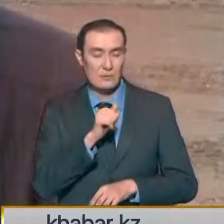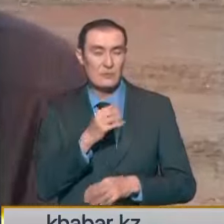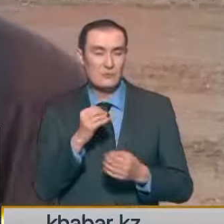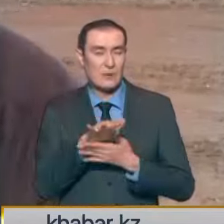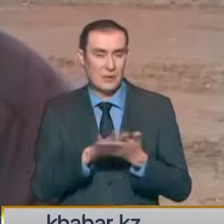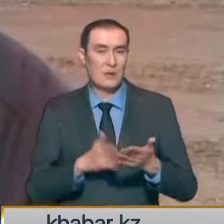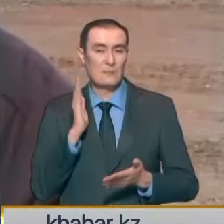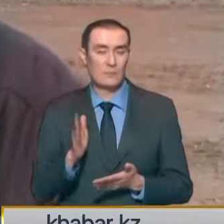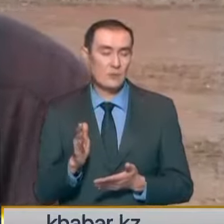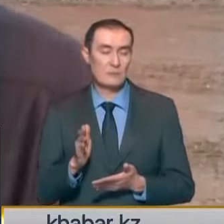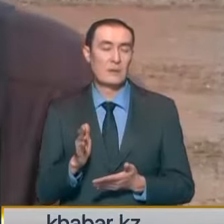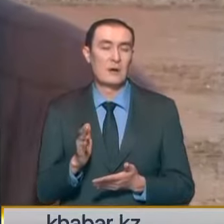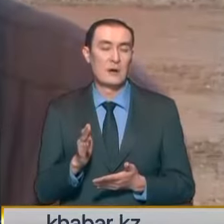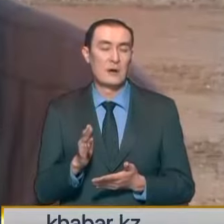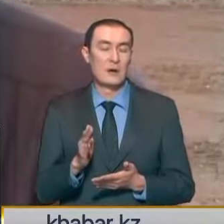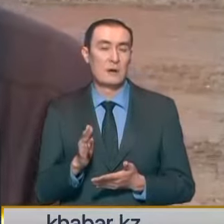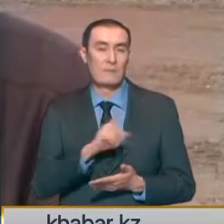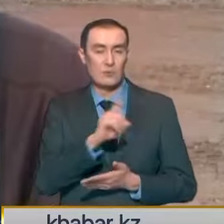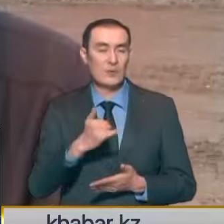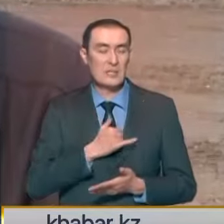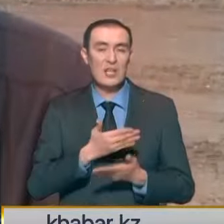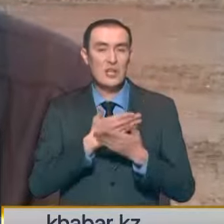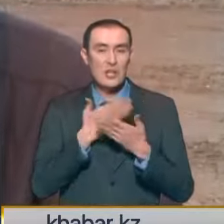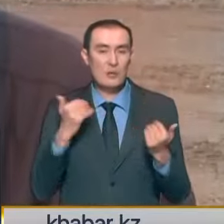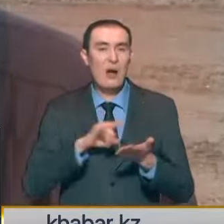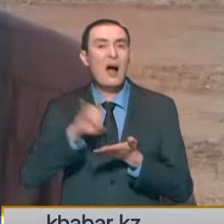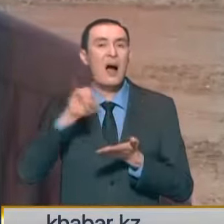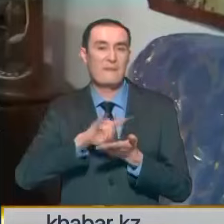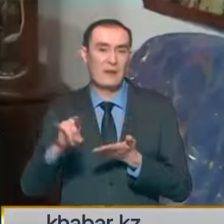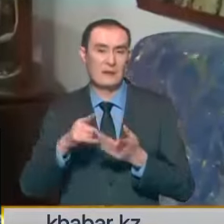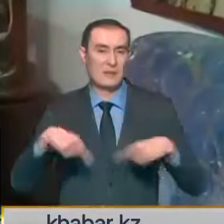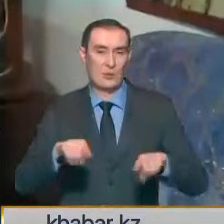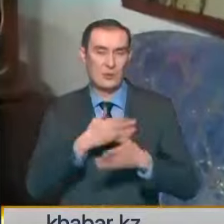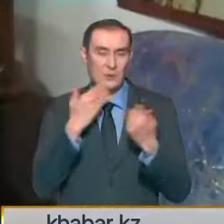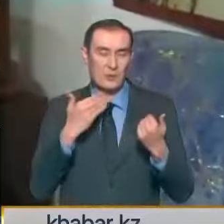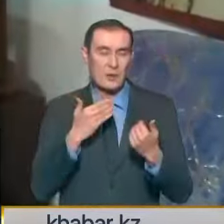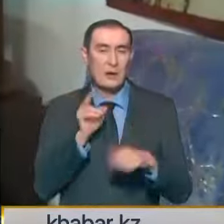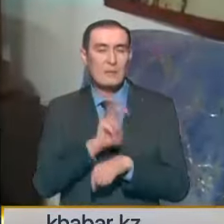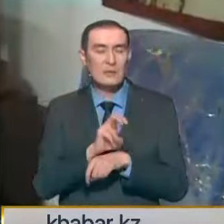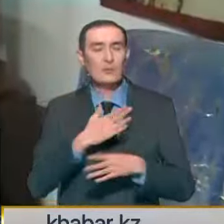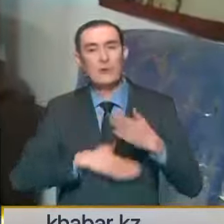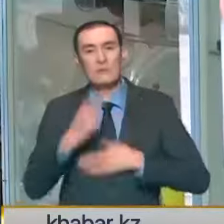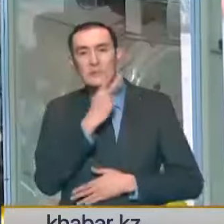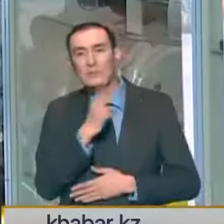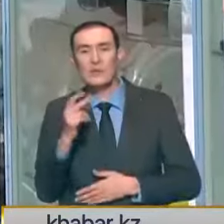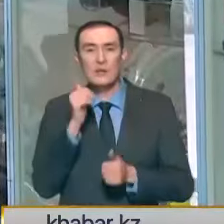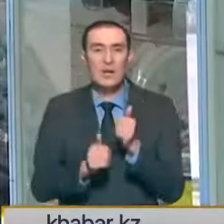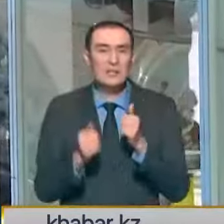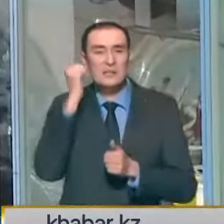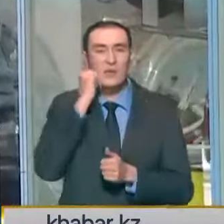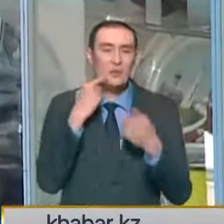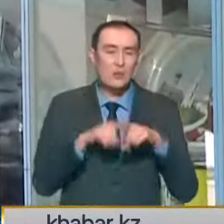останавливаться, потому что у нас нету авиасалона. Посетители с удовольствием рассматривают каждый